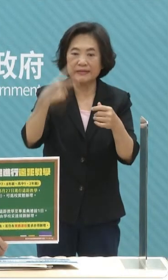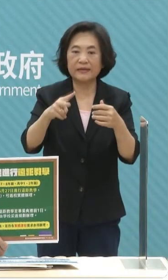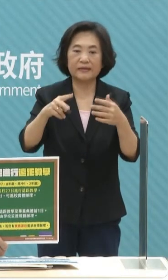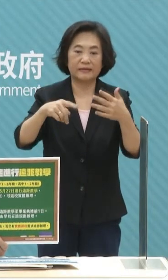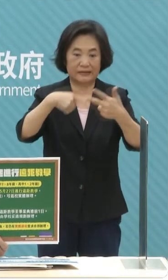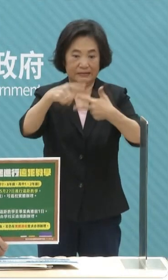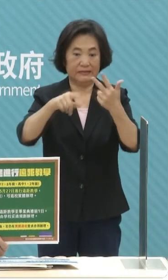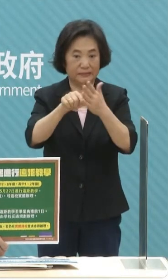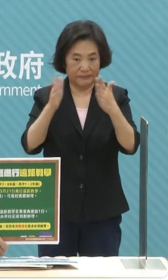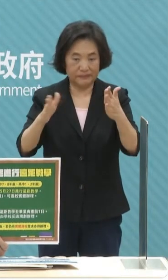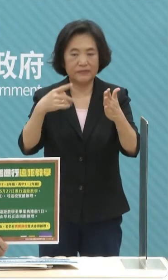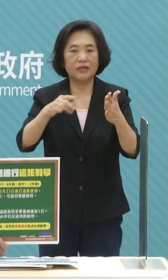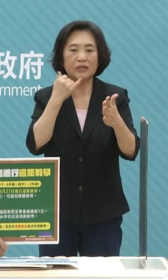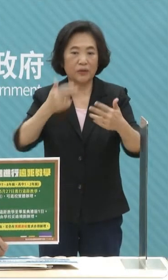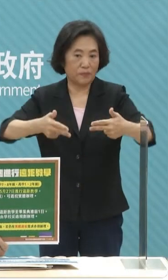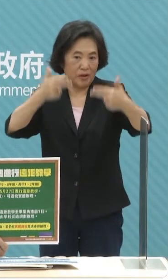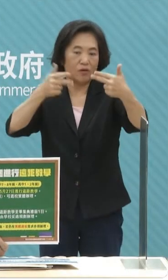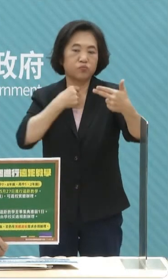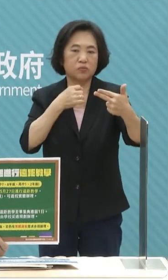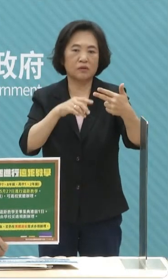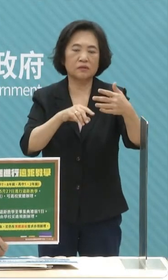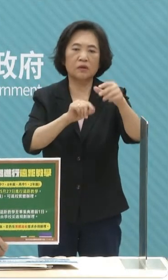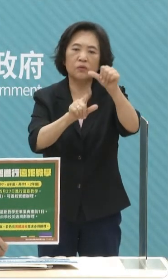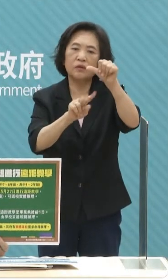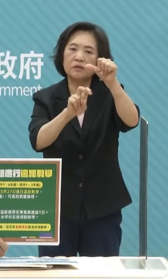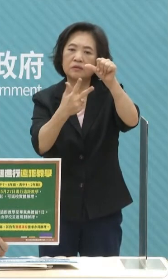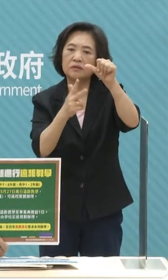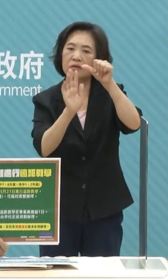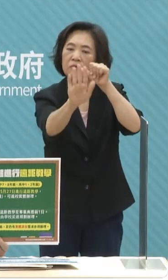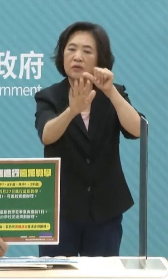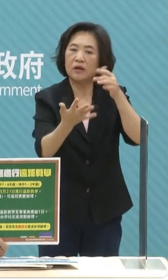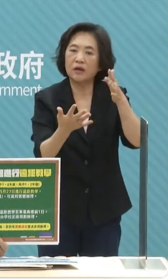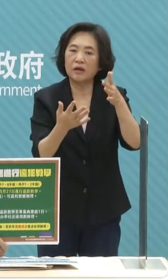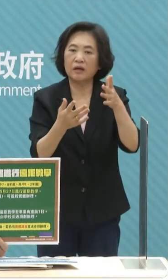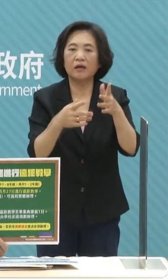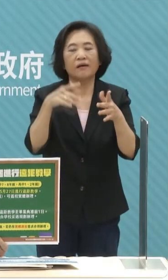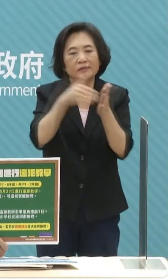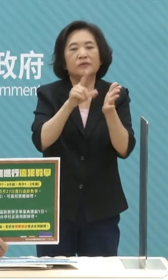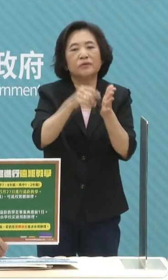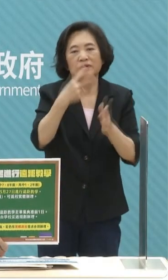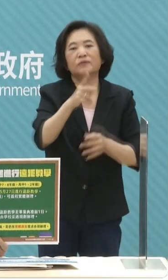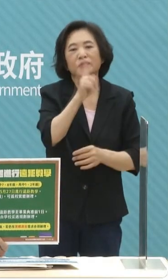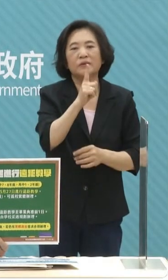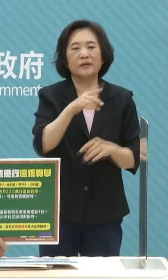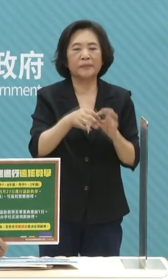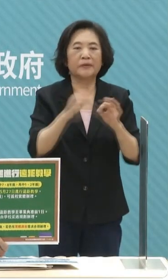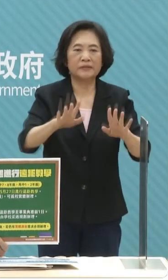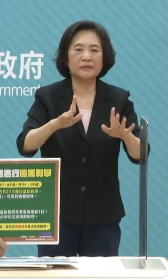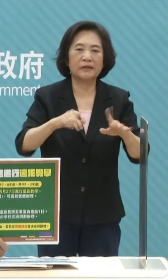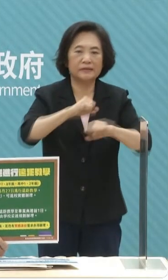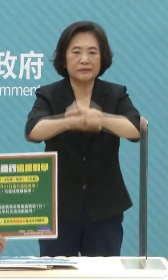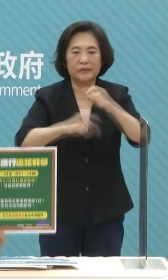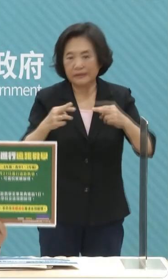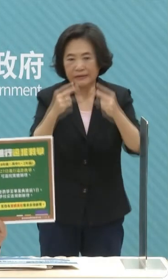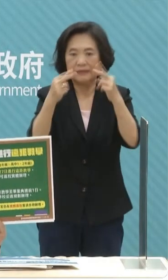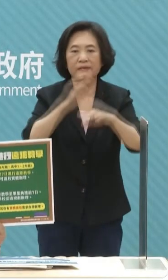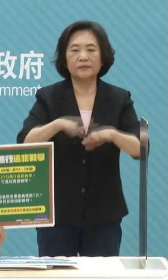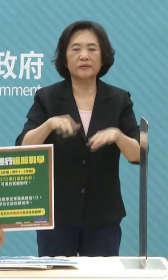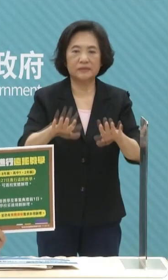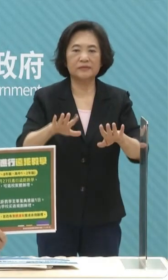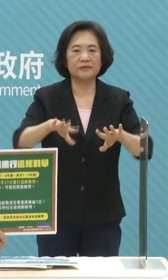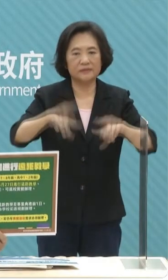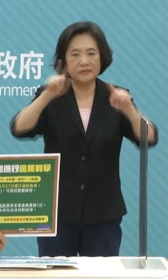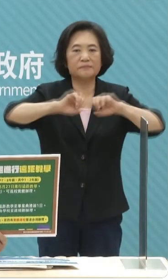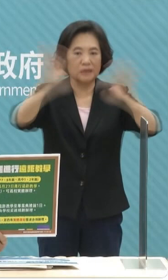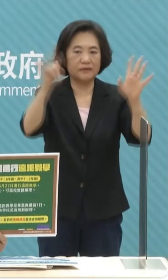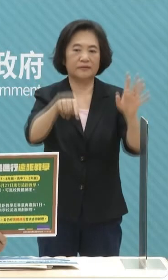距教学。但你问说啊，5月27号以后，到时候再跟你们讲，反正这个都动态的，所以就先这样